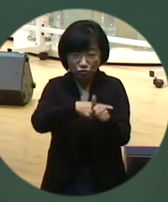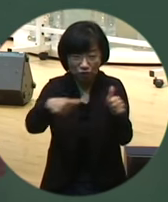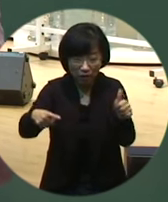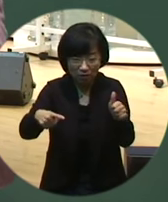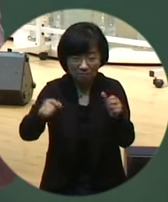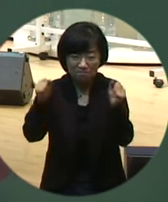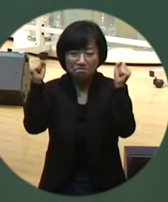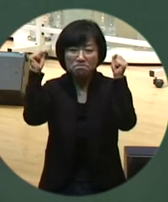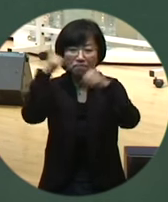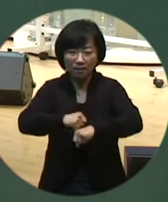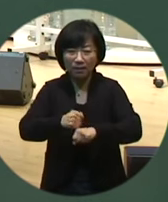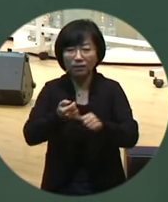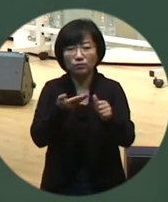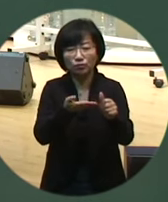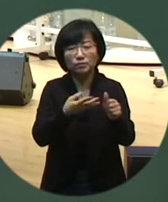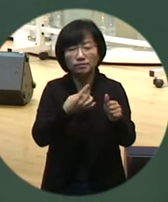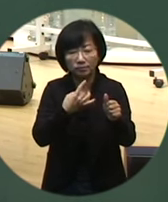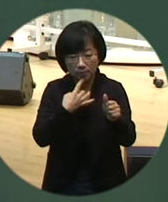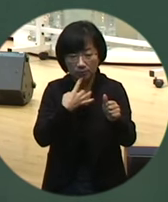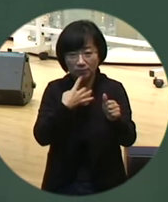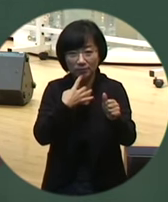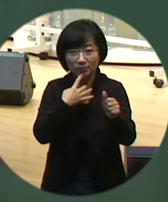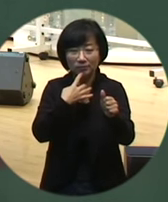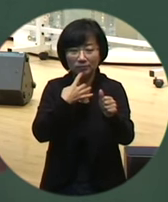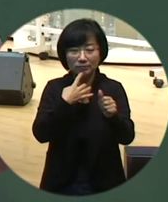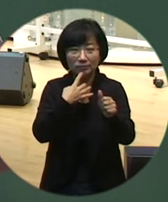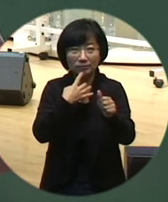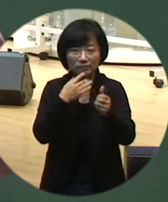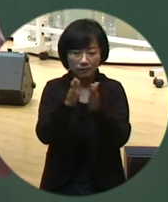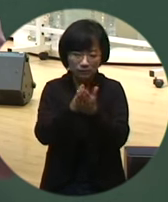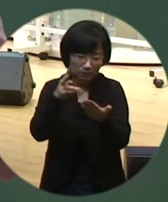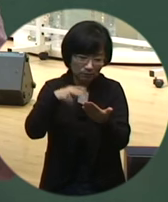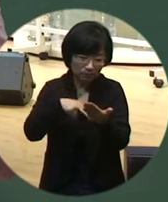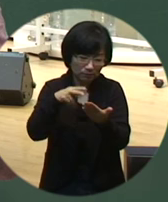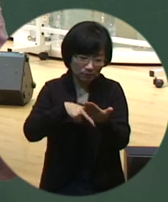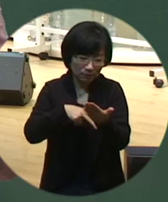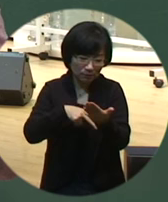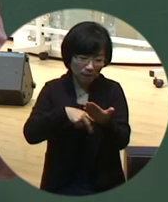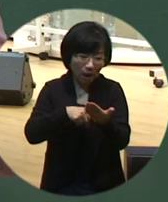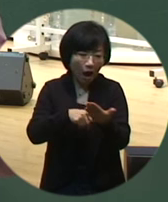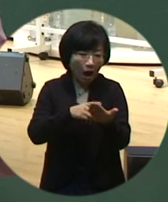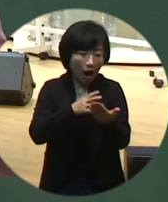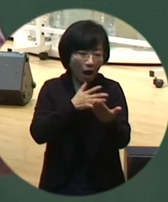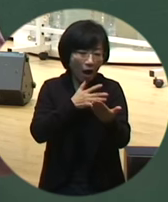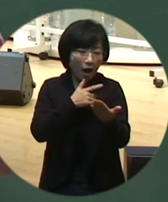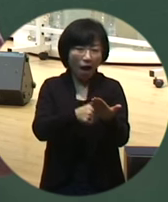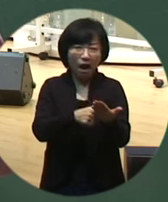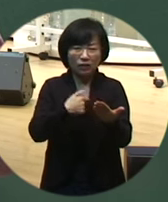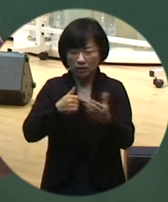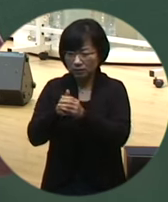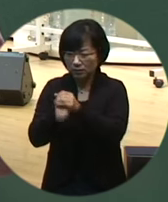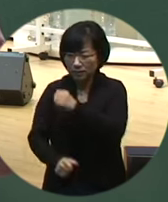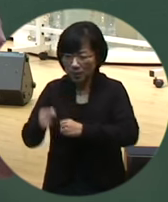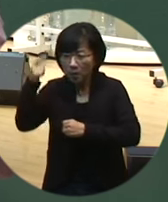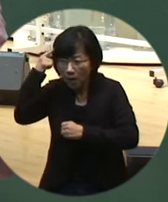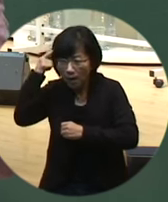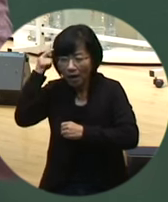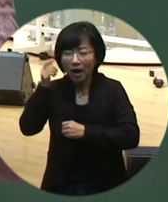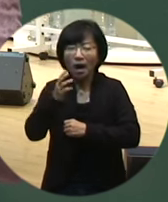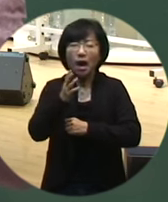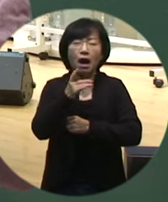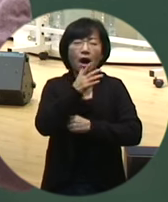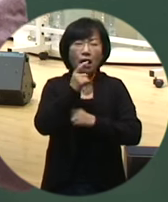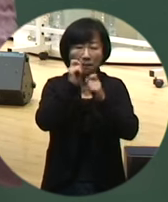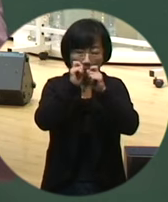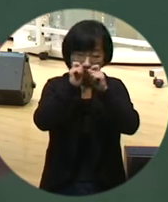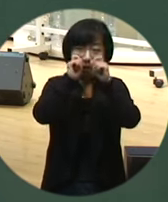the thief comes in the night in order to steal and to kill and to murder. 그때 내가 실패할 수밖에 없었던 이유를 찾아내세요. And in that place